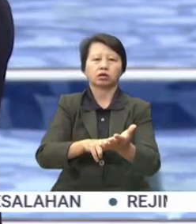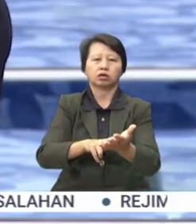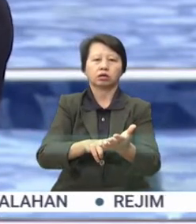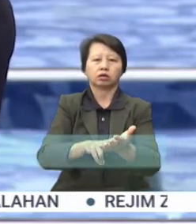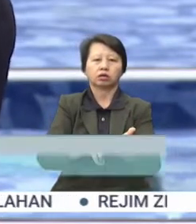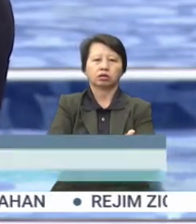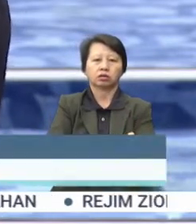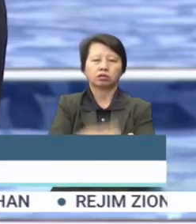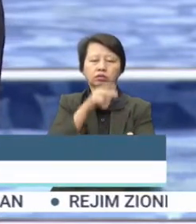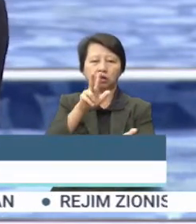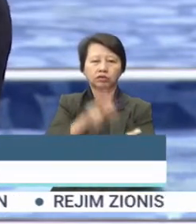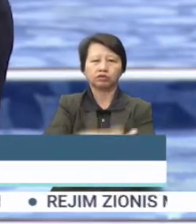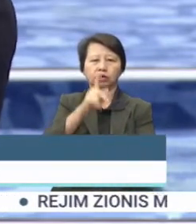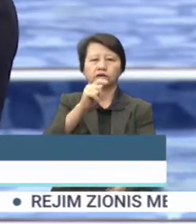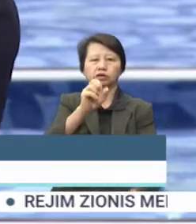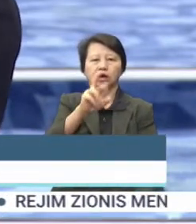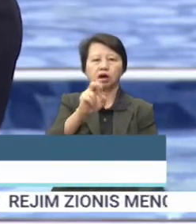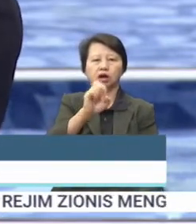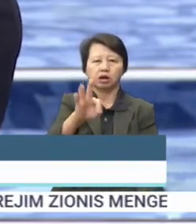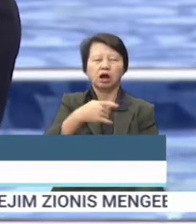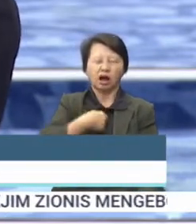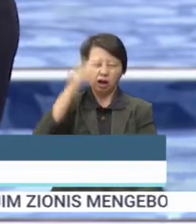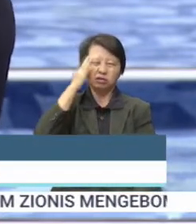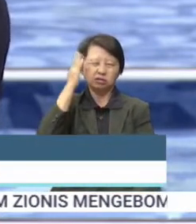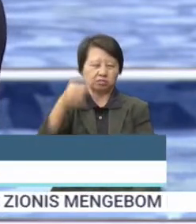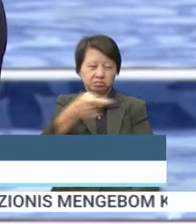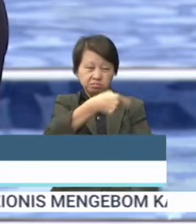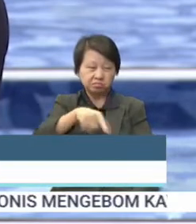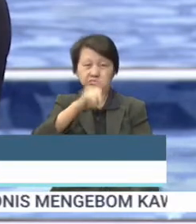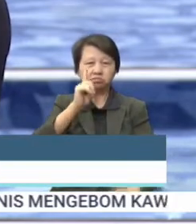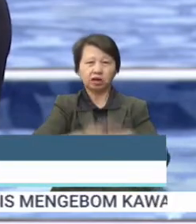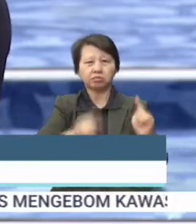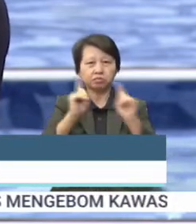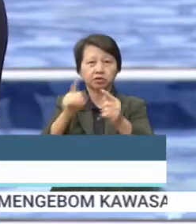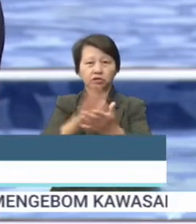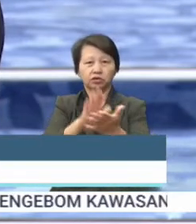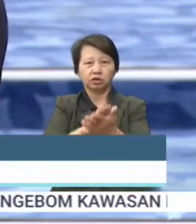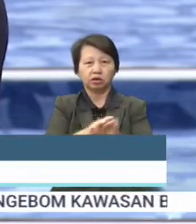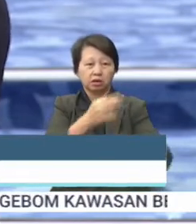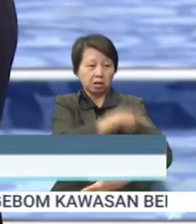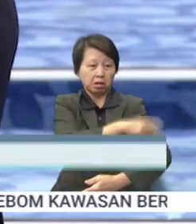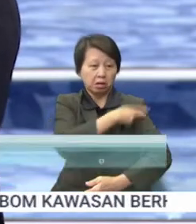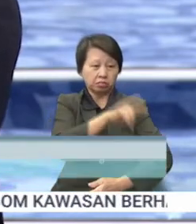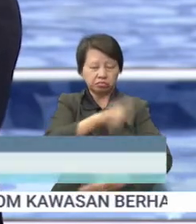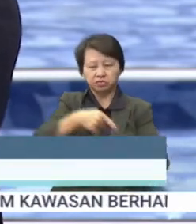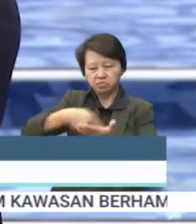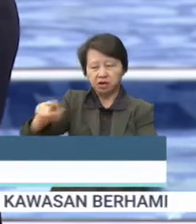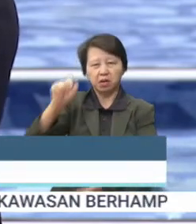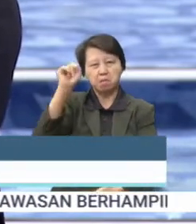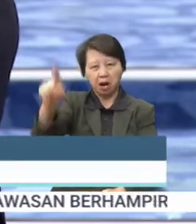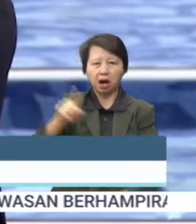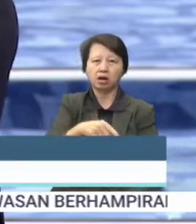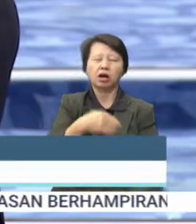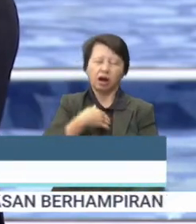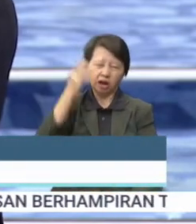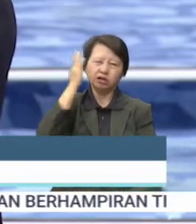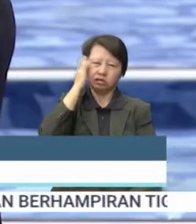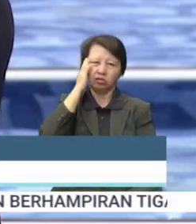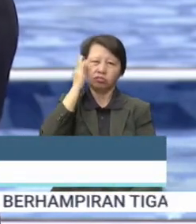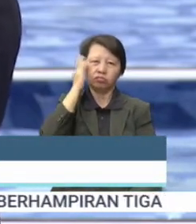taraf mereka tak boleh ke sekolah kalau ke hospital bila sakit terpaksa bayar Bil yang tinggi saya